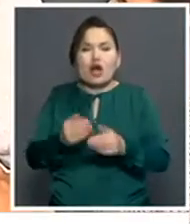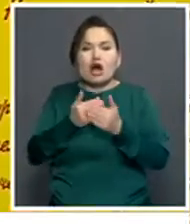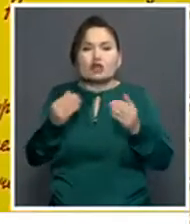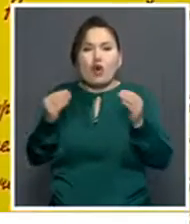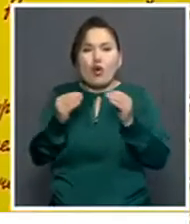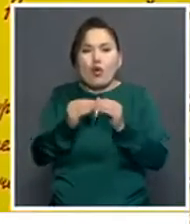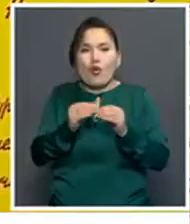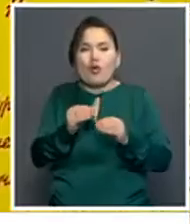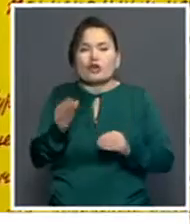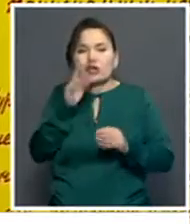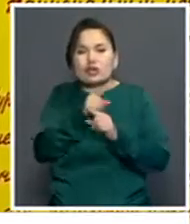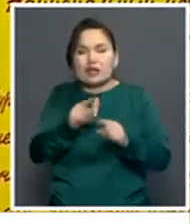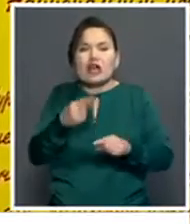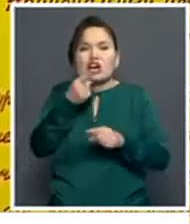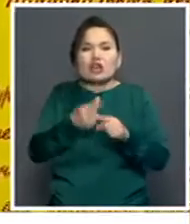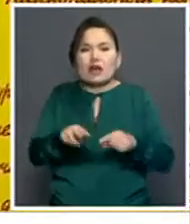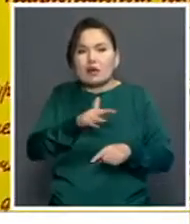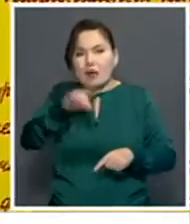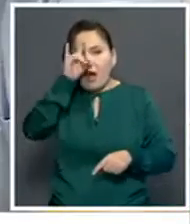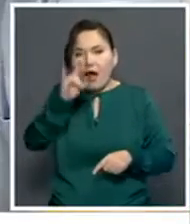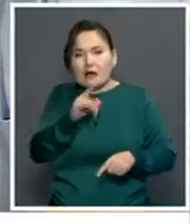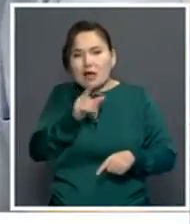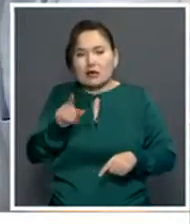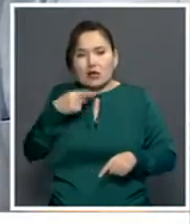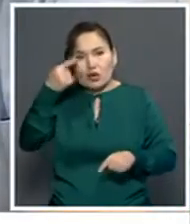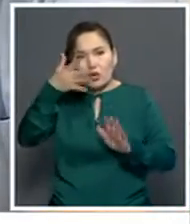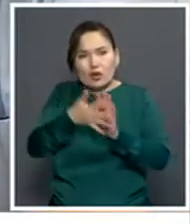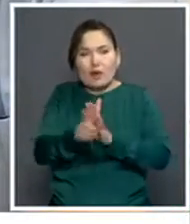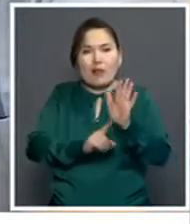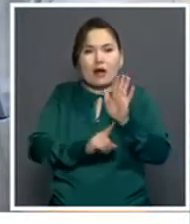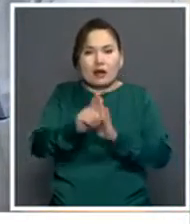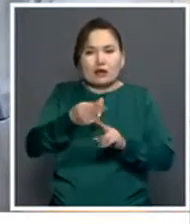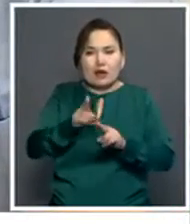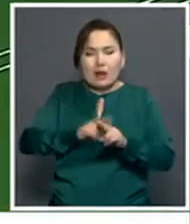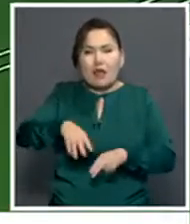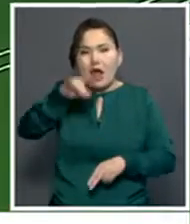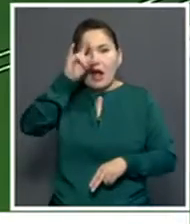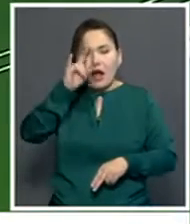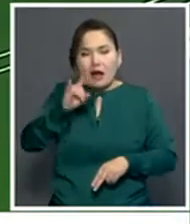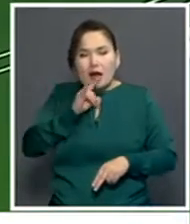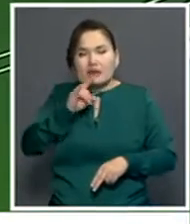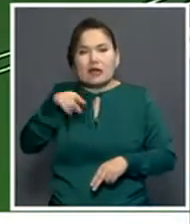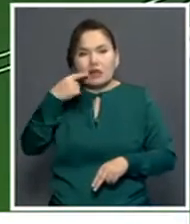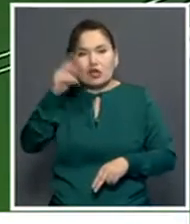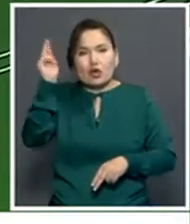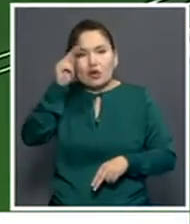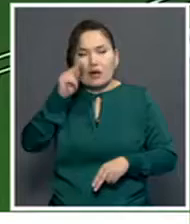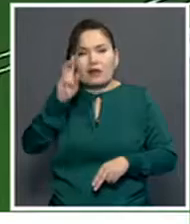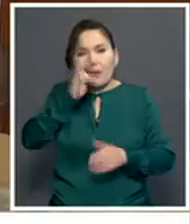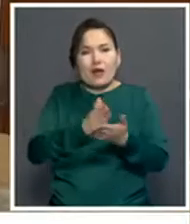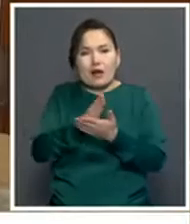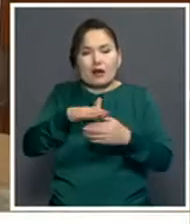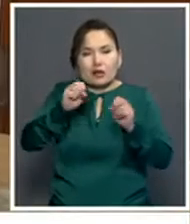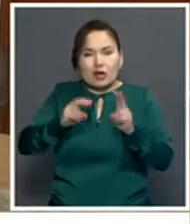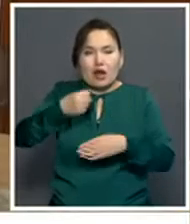жылда 500 000-нан астам адам қазақ тілін меңгерген. Тіл үйренушілердің басым бөлігі мемлекеттік қызметкерлер. Жыл сайын бір орталықты